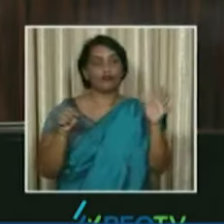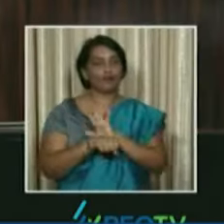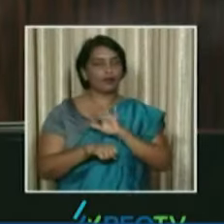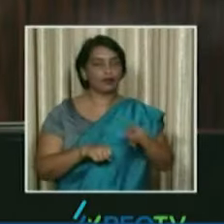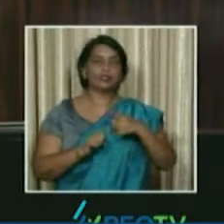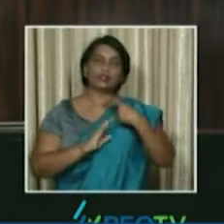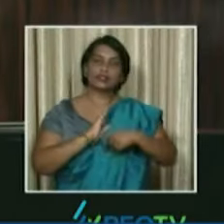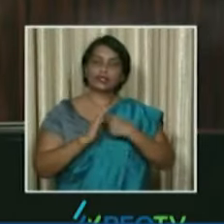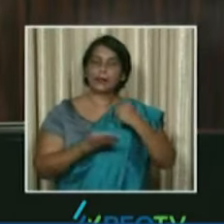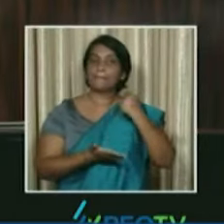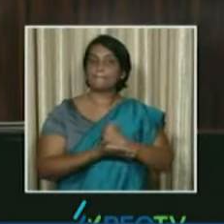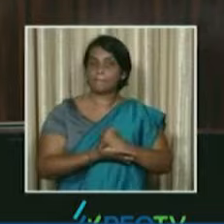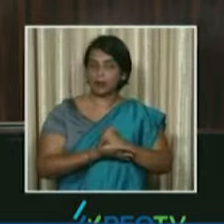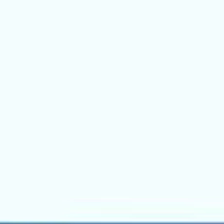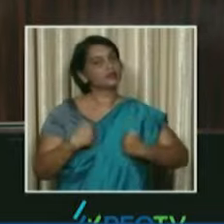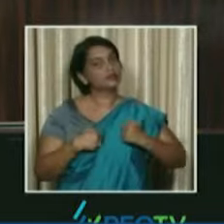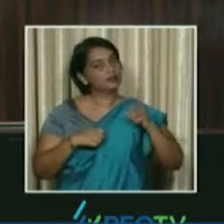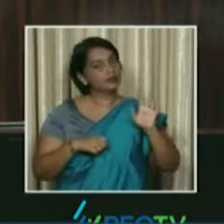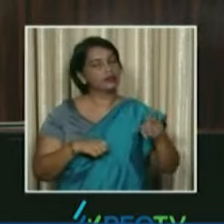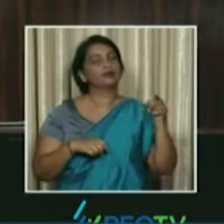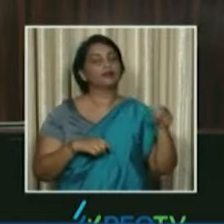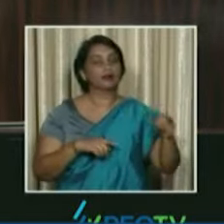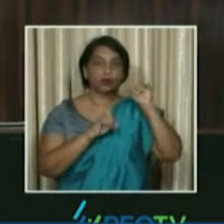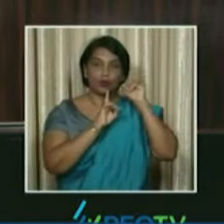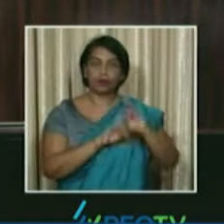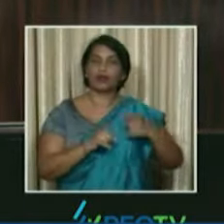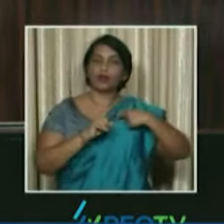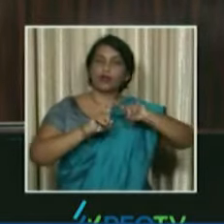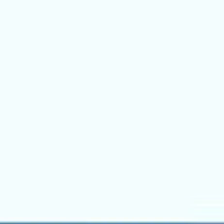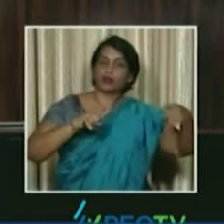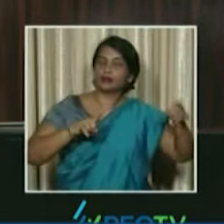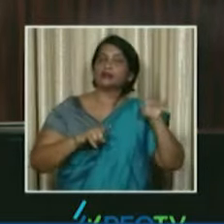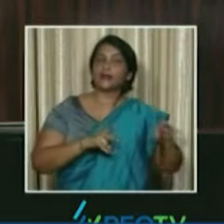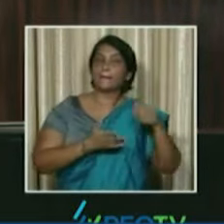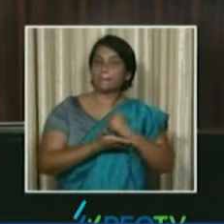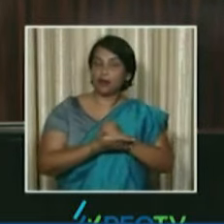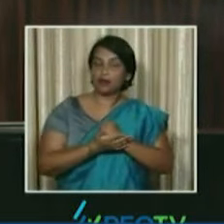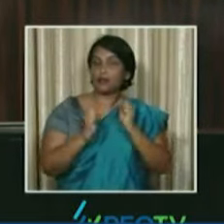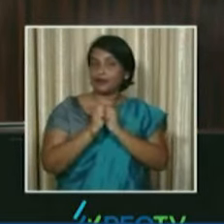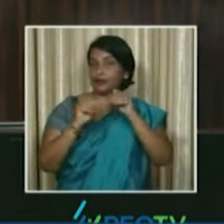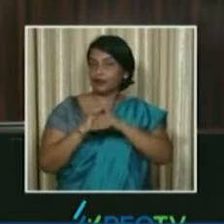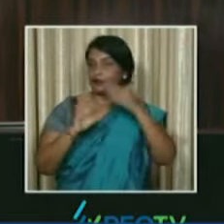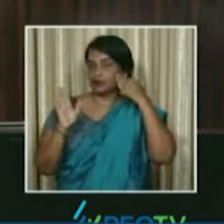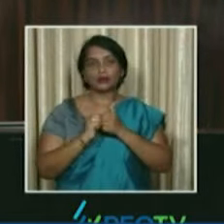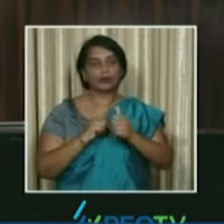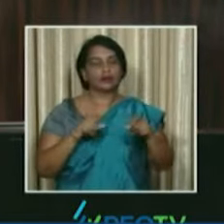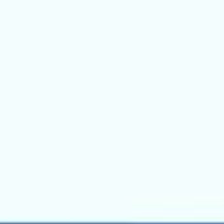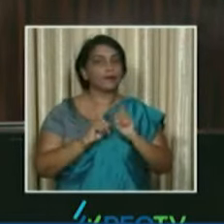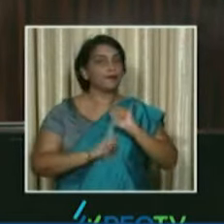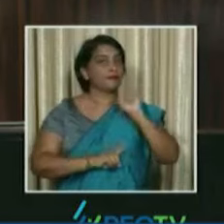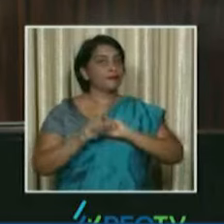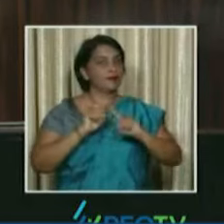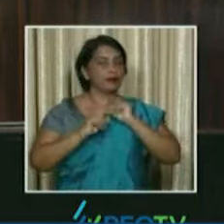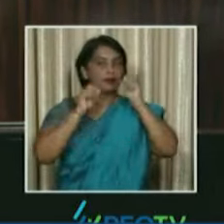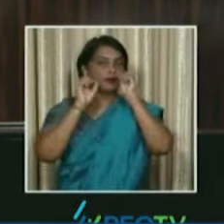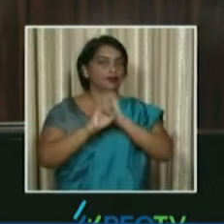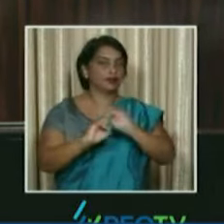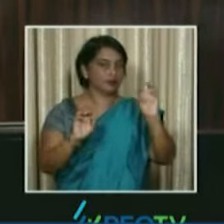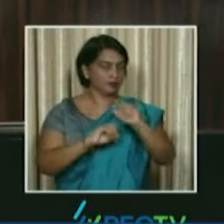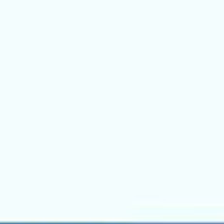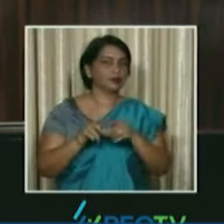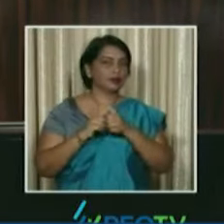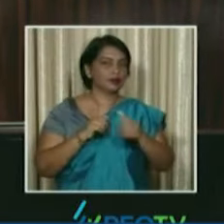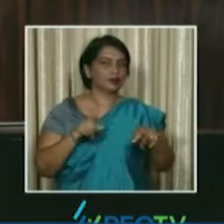ශ්‍රී ලංකා මහ බැංකු අධිපතිවරයා හා අදාළ අනෙකුත් නිලධාරීන් විසින් මහ බැංකුවේ කර්තව්‍ය සම්බන්ධයෙන් පාර්ලිමේන්තුව දැනුවත් කිරීම සඳහා වන